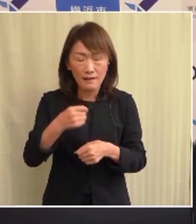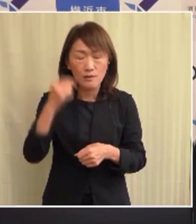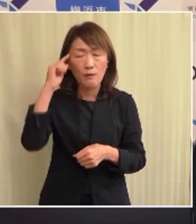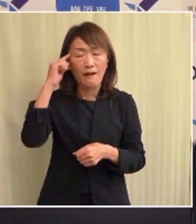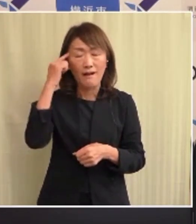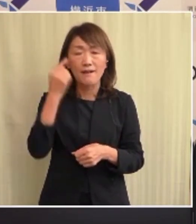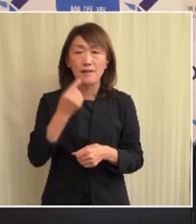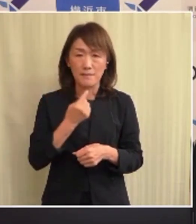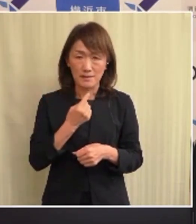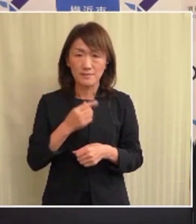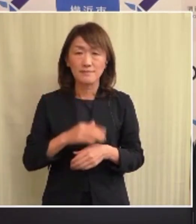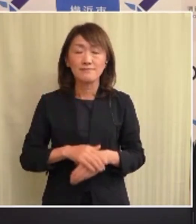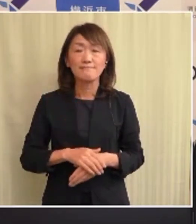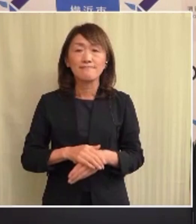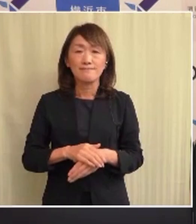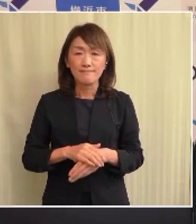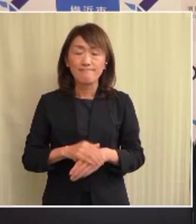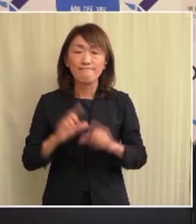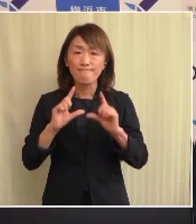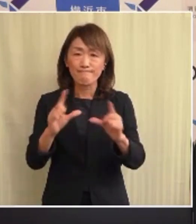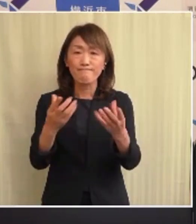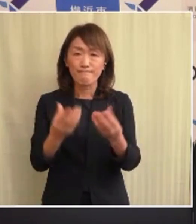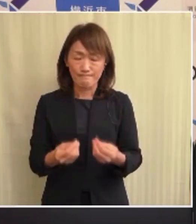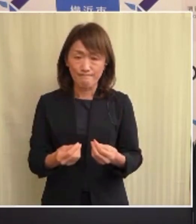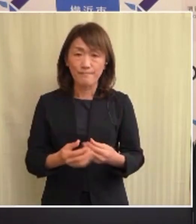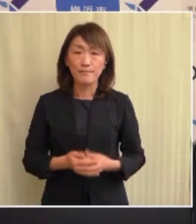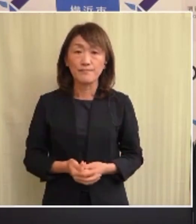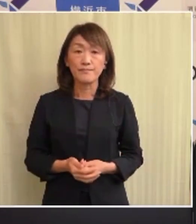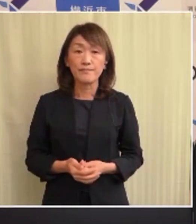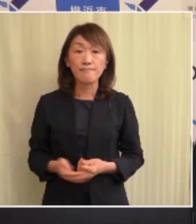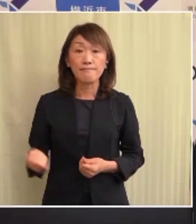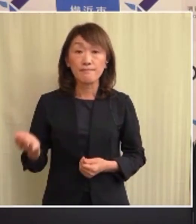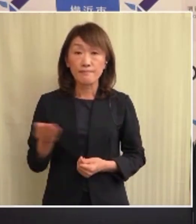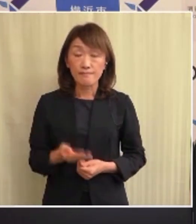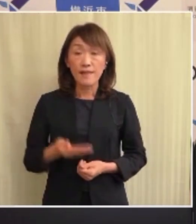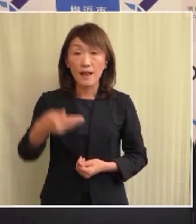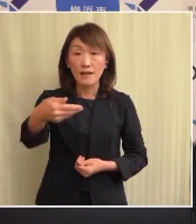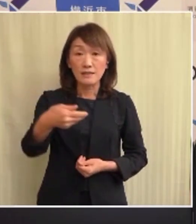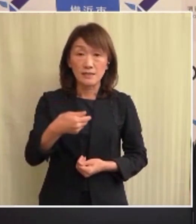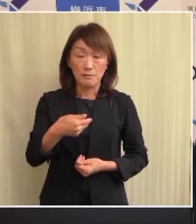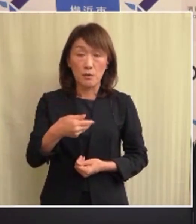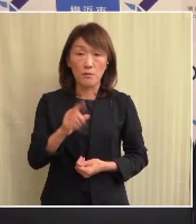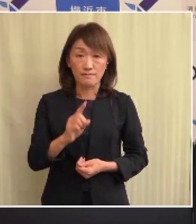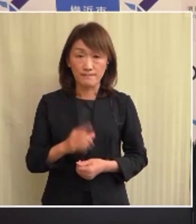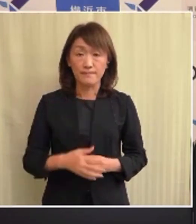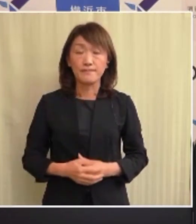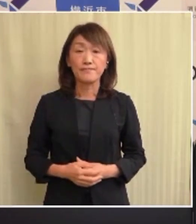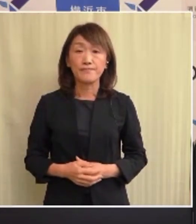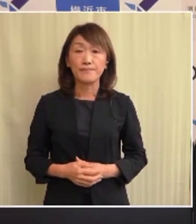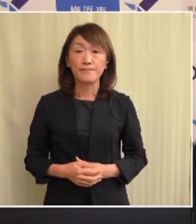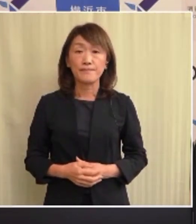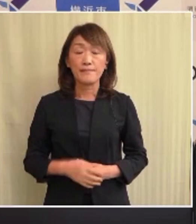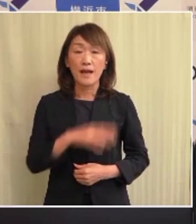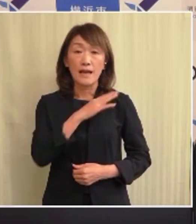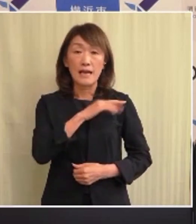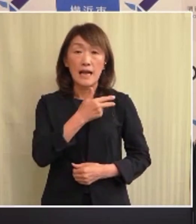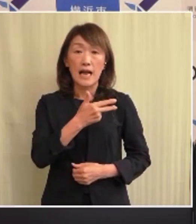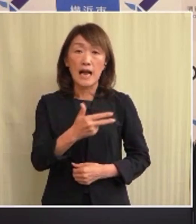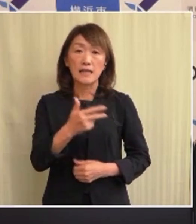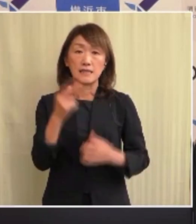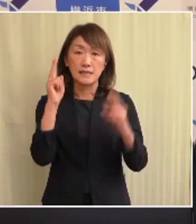。こちらに関しては以上となります。 はい、それではこの件についてご質問をお受けします。まず幹事社からお願いします。